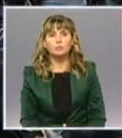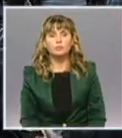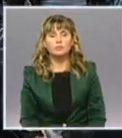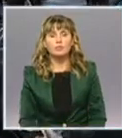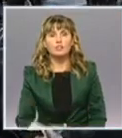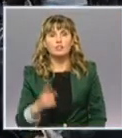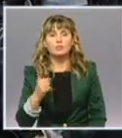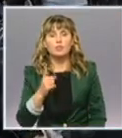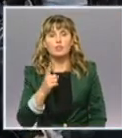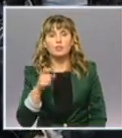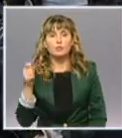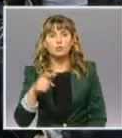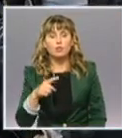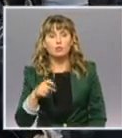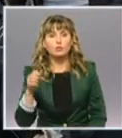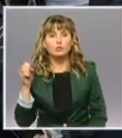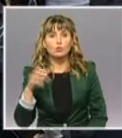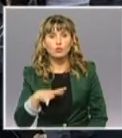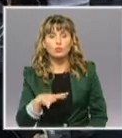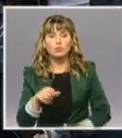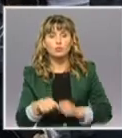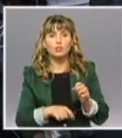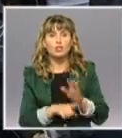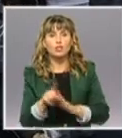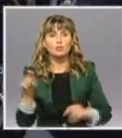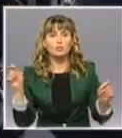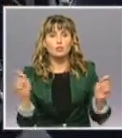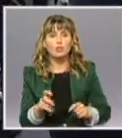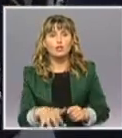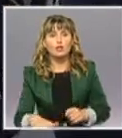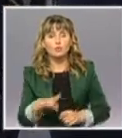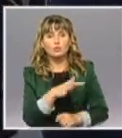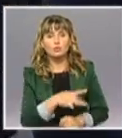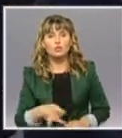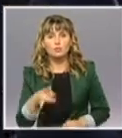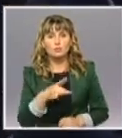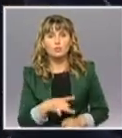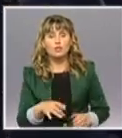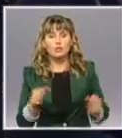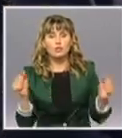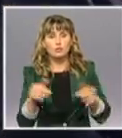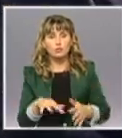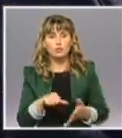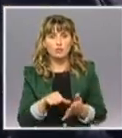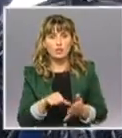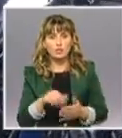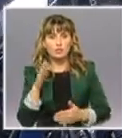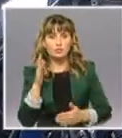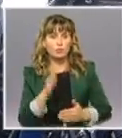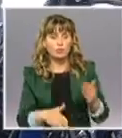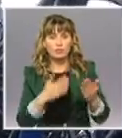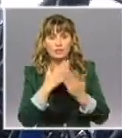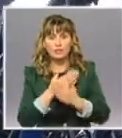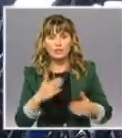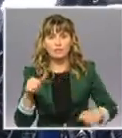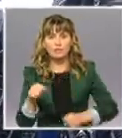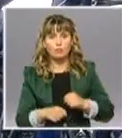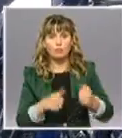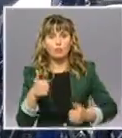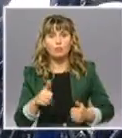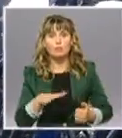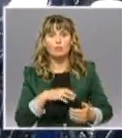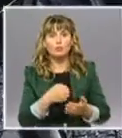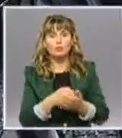С первыми лучами солнца велолюбители начали прибывать на площадь республики. Сбор участников заключительного велопробега продолжался до